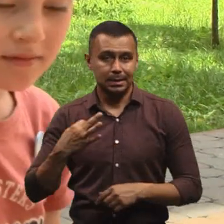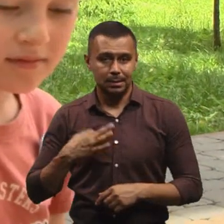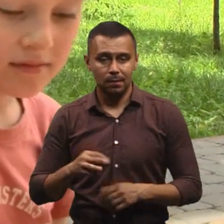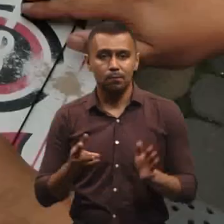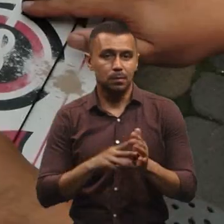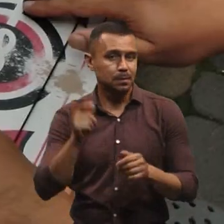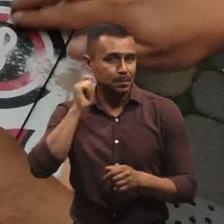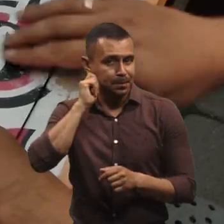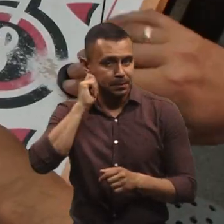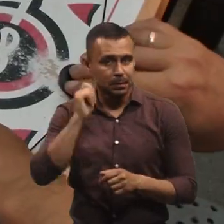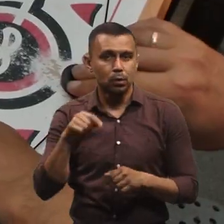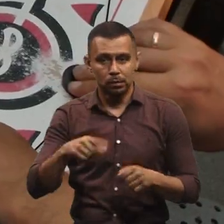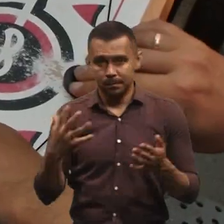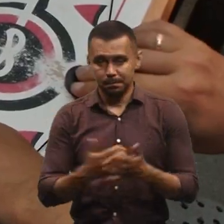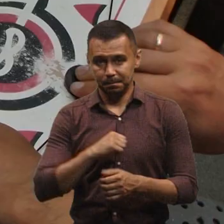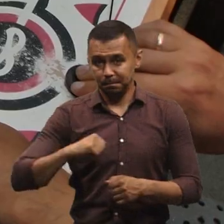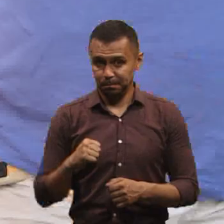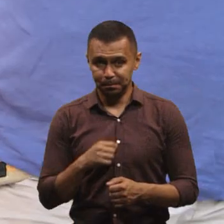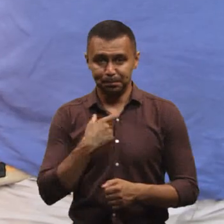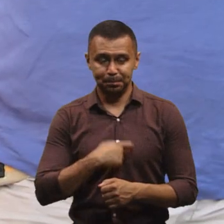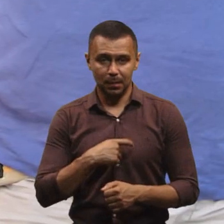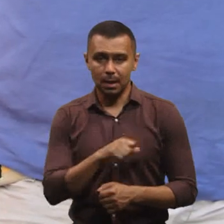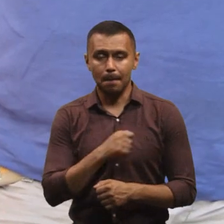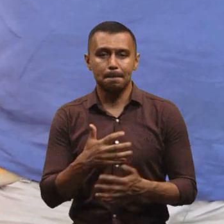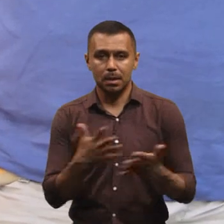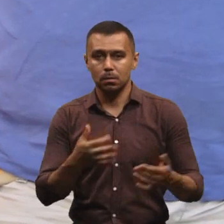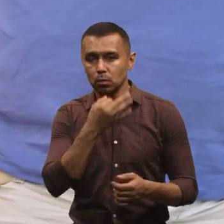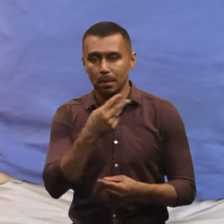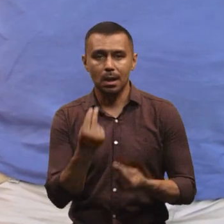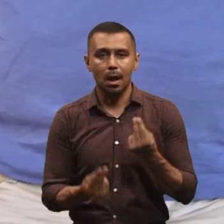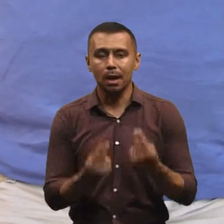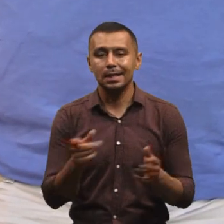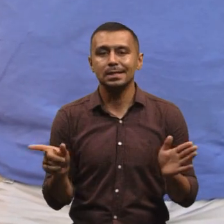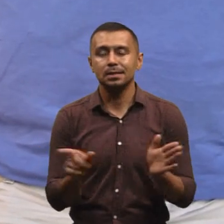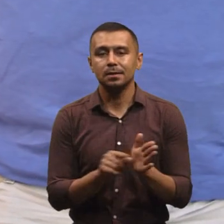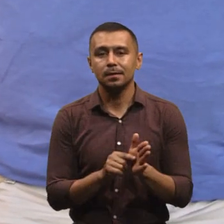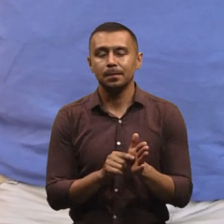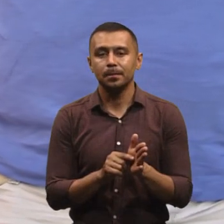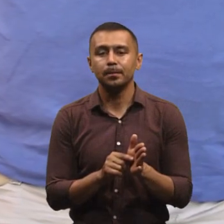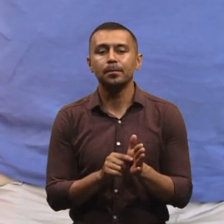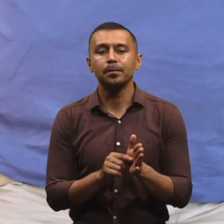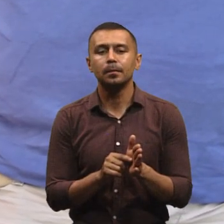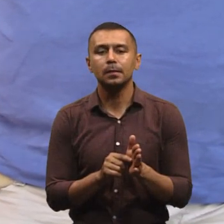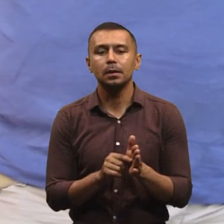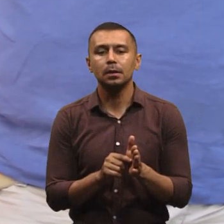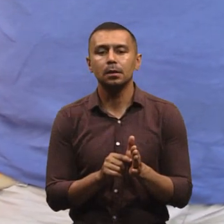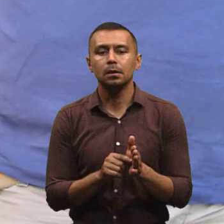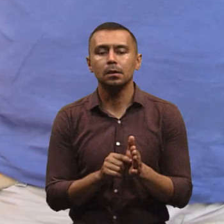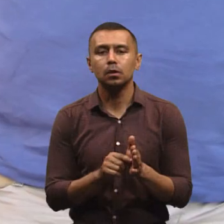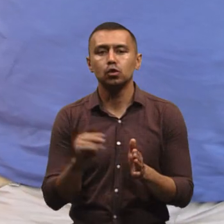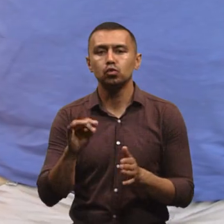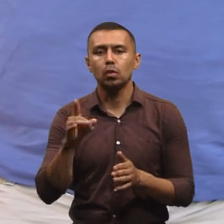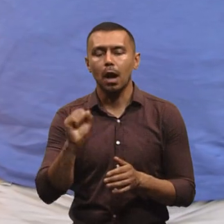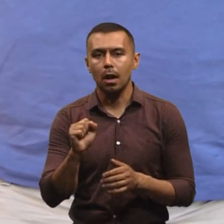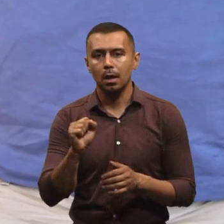8-річний лука каже Тут знайшов друга найбільше мені подобається грати з жорицями друг